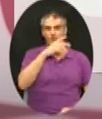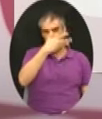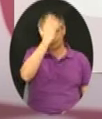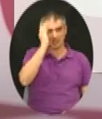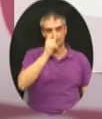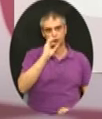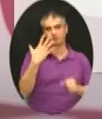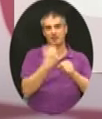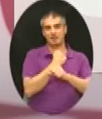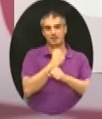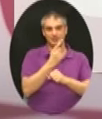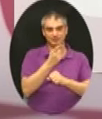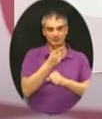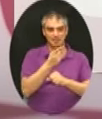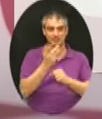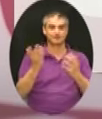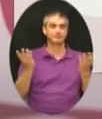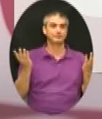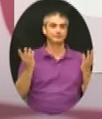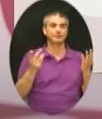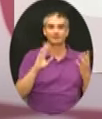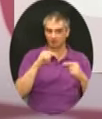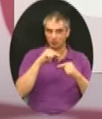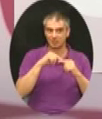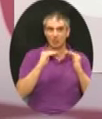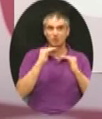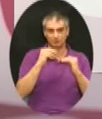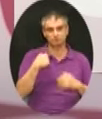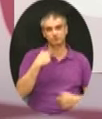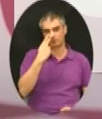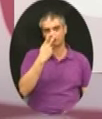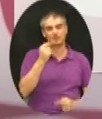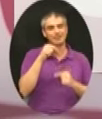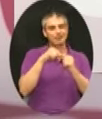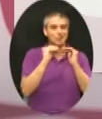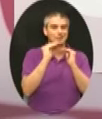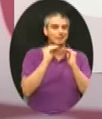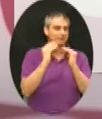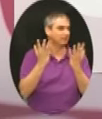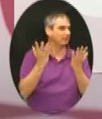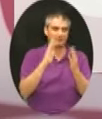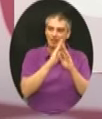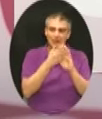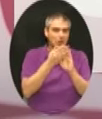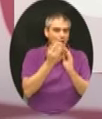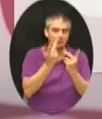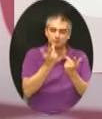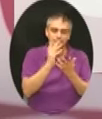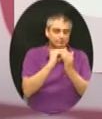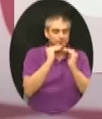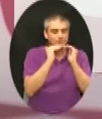בשביל לנצח בה, ושם אנחנו רואים כן יתרון יחסי, אבל גם הכל במגמה והכל